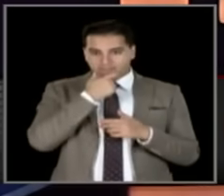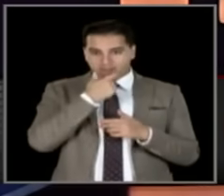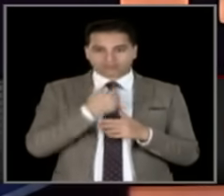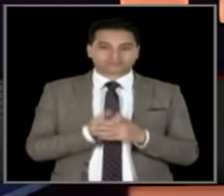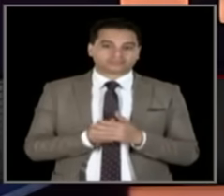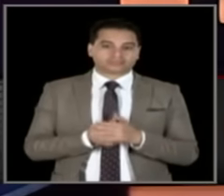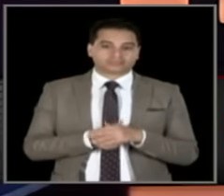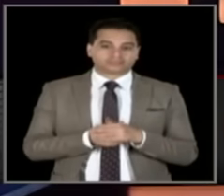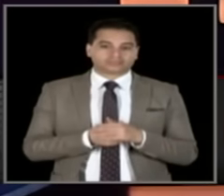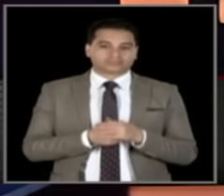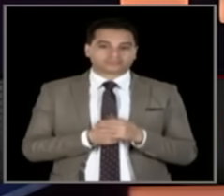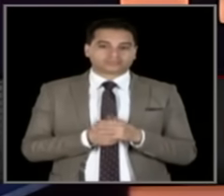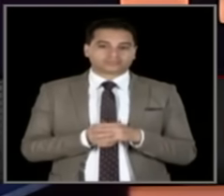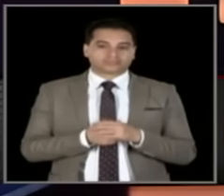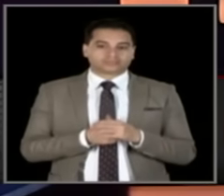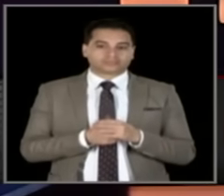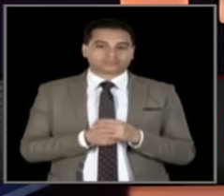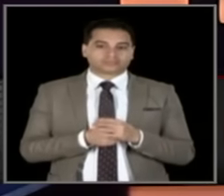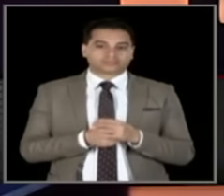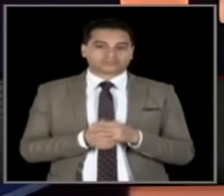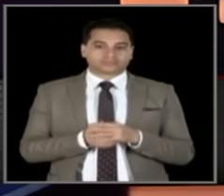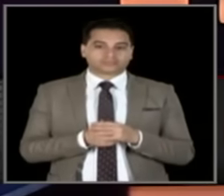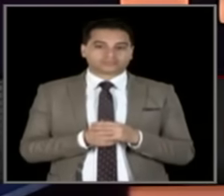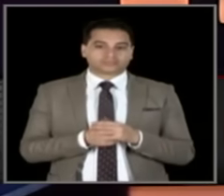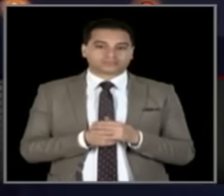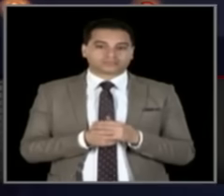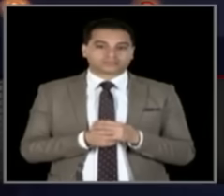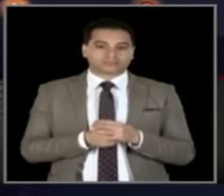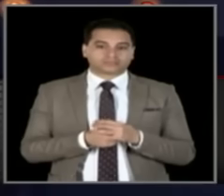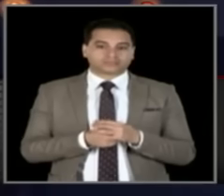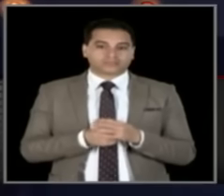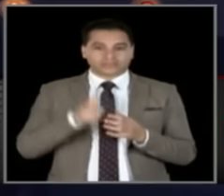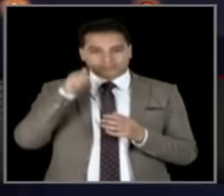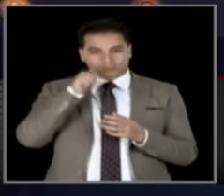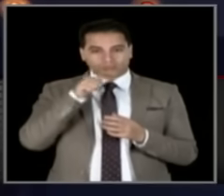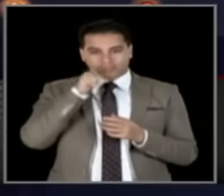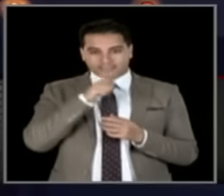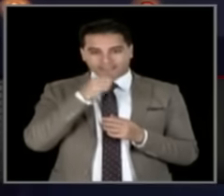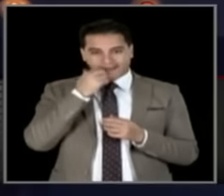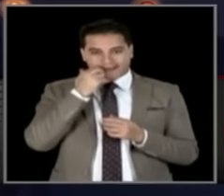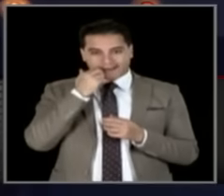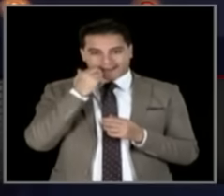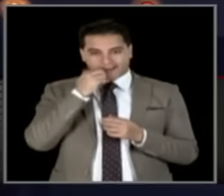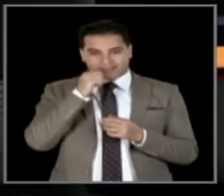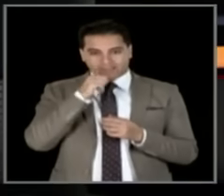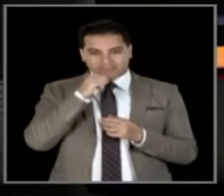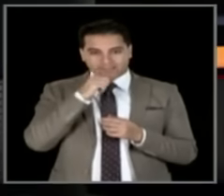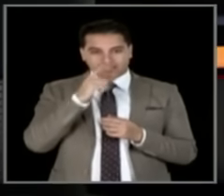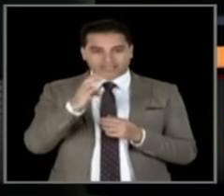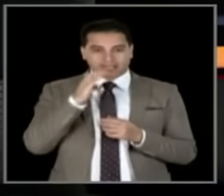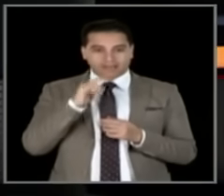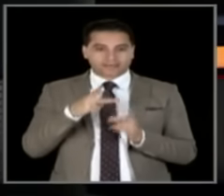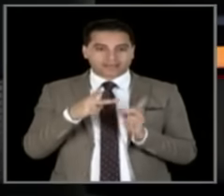البريطاني. إجابتك؟ السودان. السودان. موافق يا بدري؟ كانت إجابتي